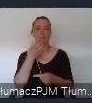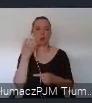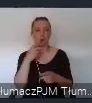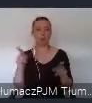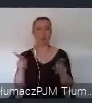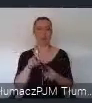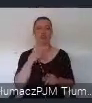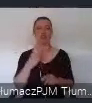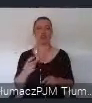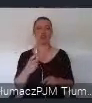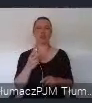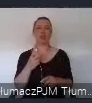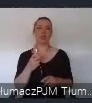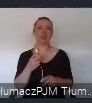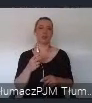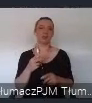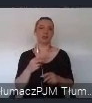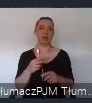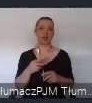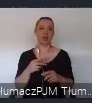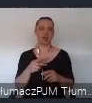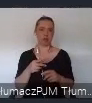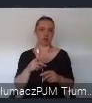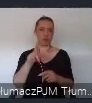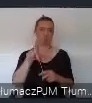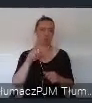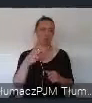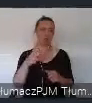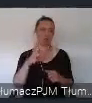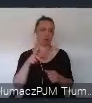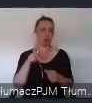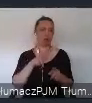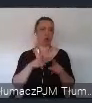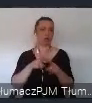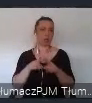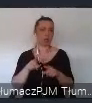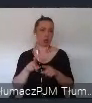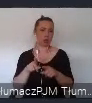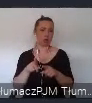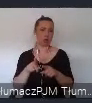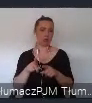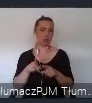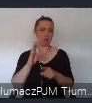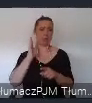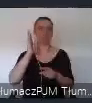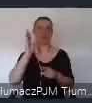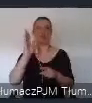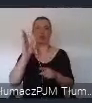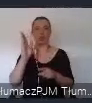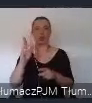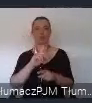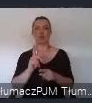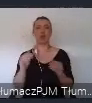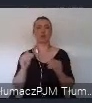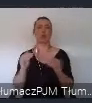mniejszy od 270 gramów na kilowatogodzinę, co oznacza w perspektywie właściwie rzecz biorąc, że